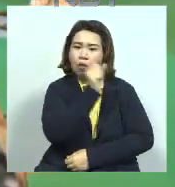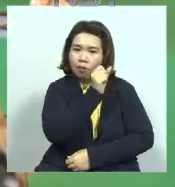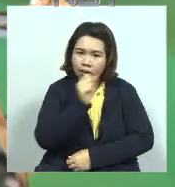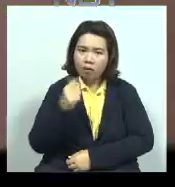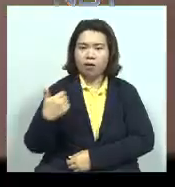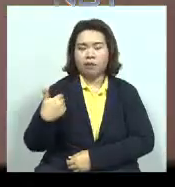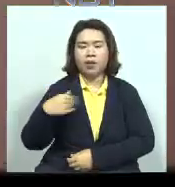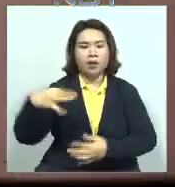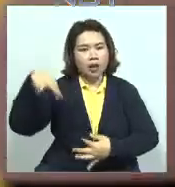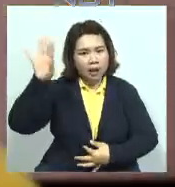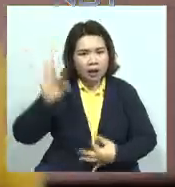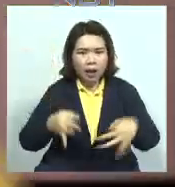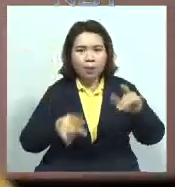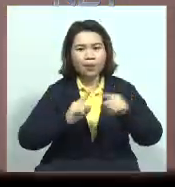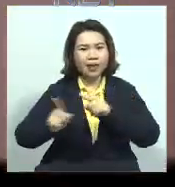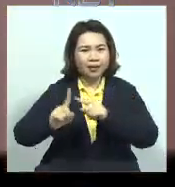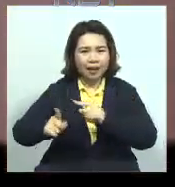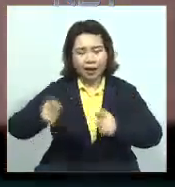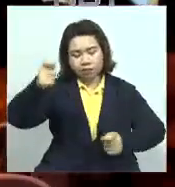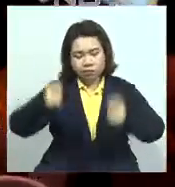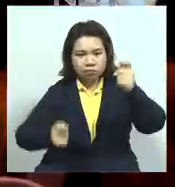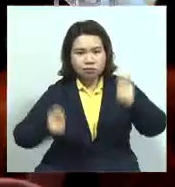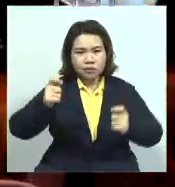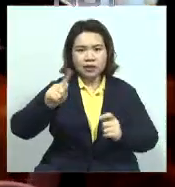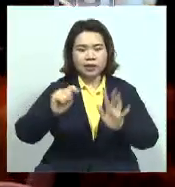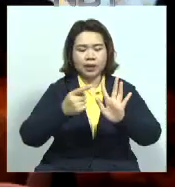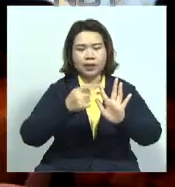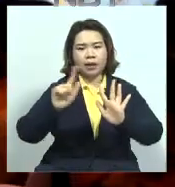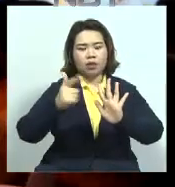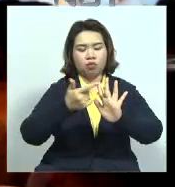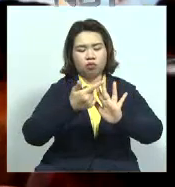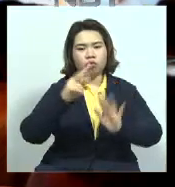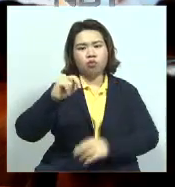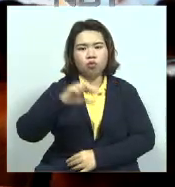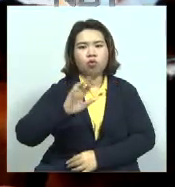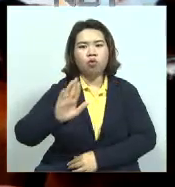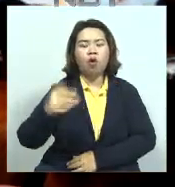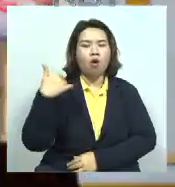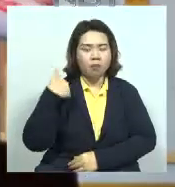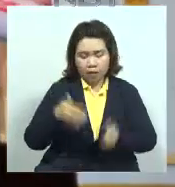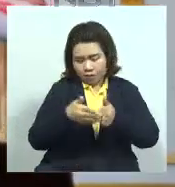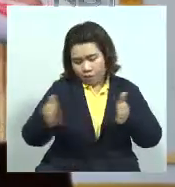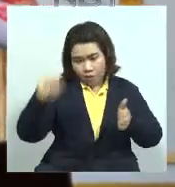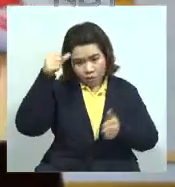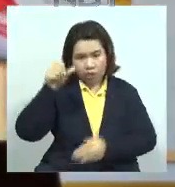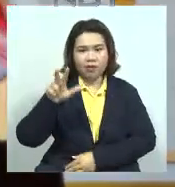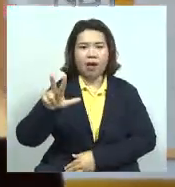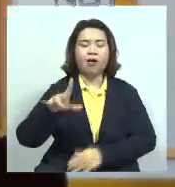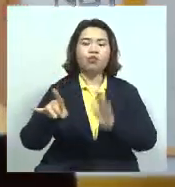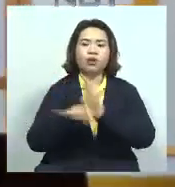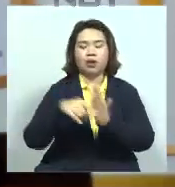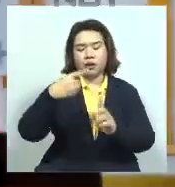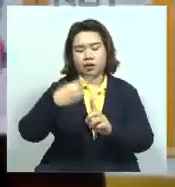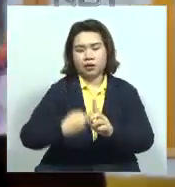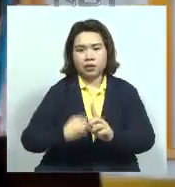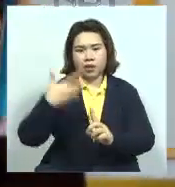และการแสดงหนังตะลุงจากคณะหนังธรรมรงตะลุงศิลป์ซึ่งจะมีให้ชมตลอด3วันจนถึงวันที่